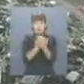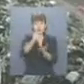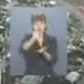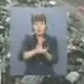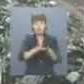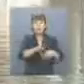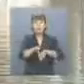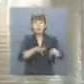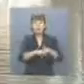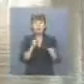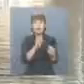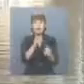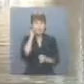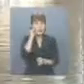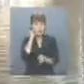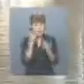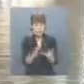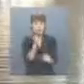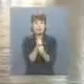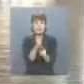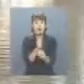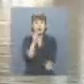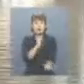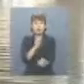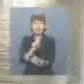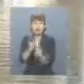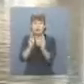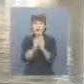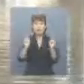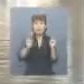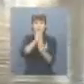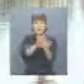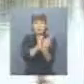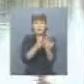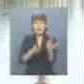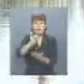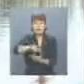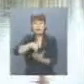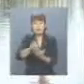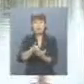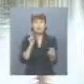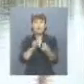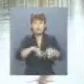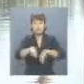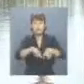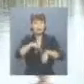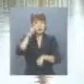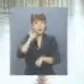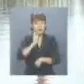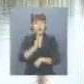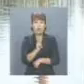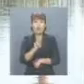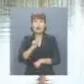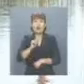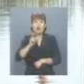ำและจะต้องทำงานสอดคล้องกับคณะกรรมการยุทธศาสตร์เพื่อการฟื้นฟูและสร้างอนาคตของประเทศหรือกยอ.ที่ได้ประชุม